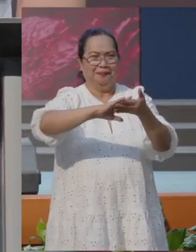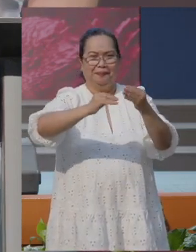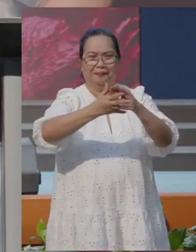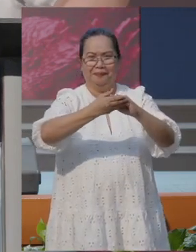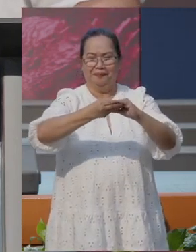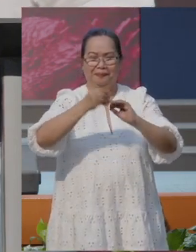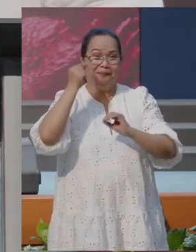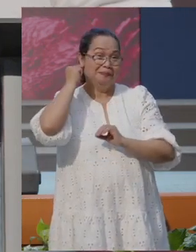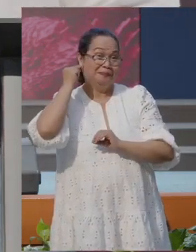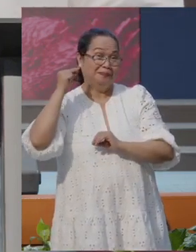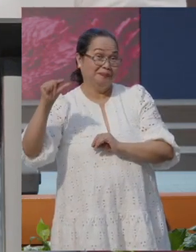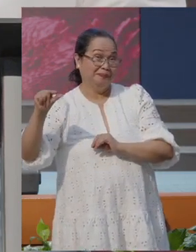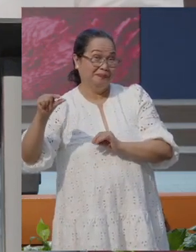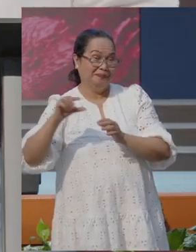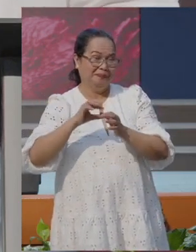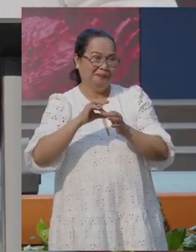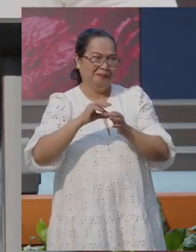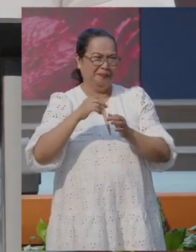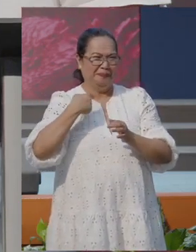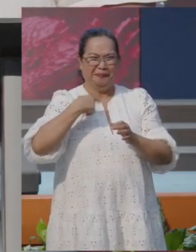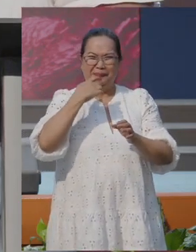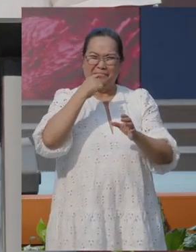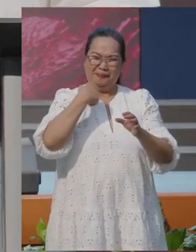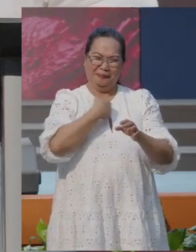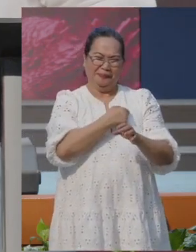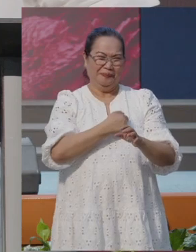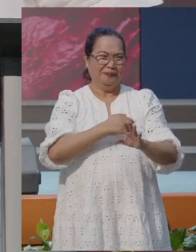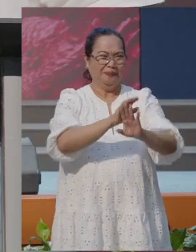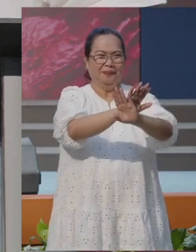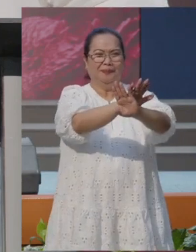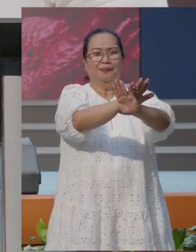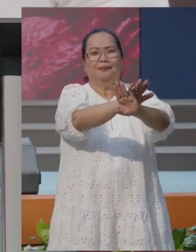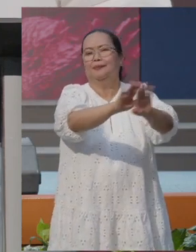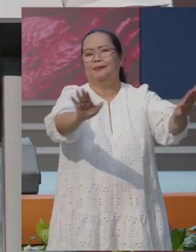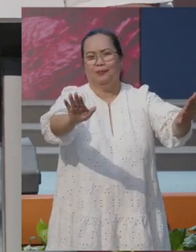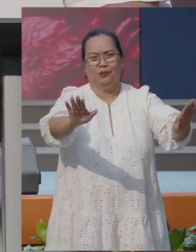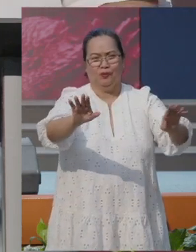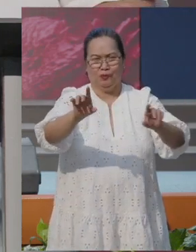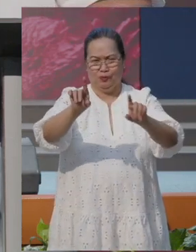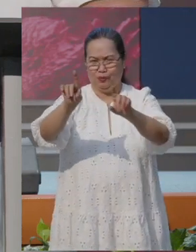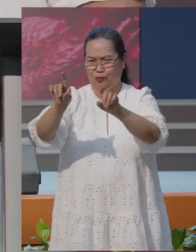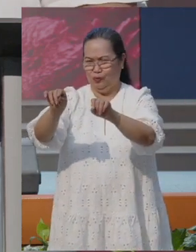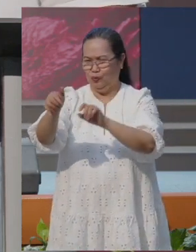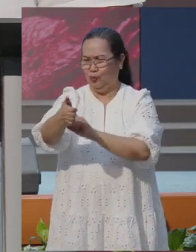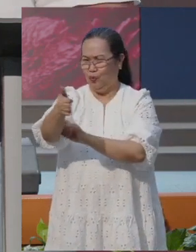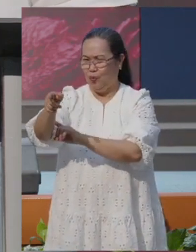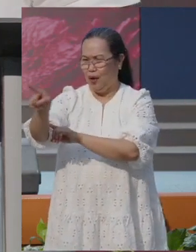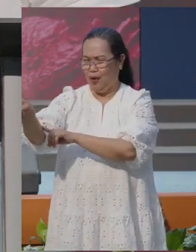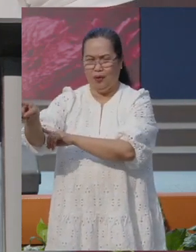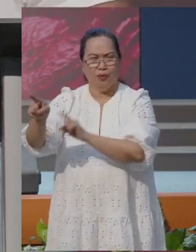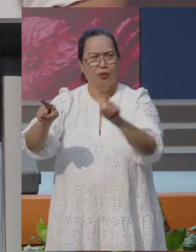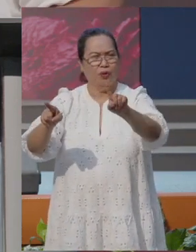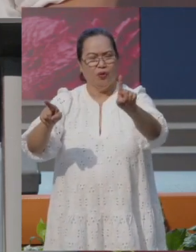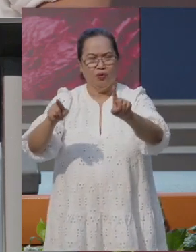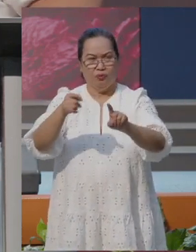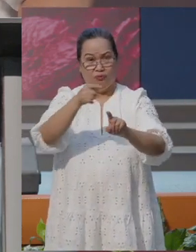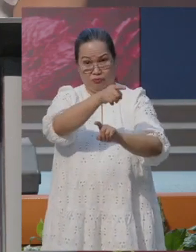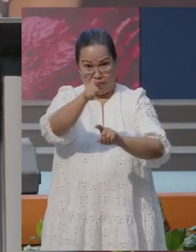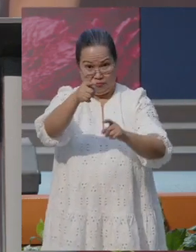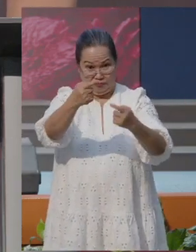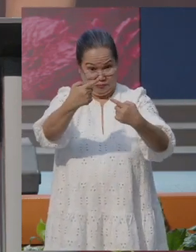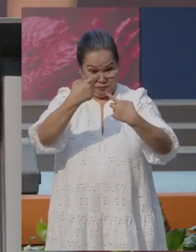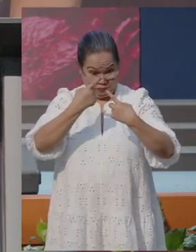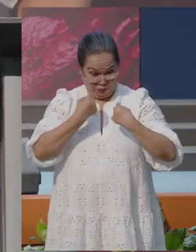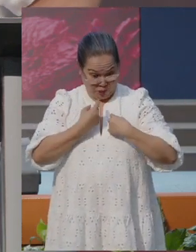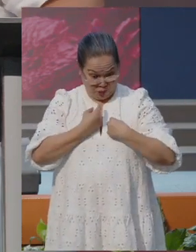din. Bawa si Confucius. Do not do to others what you do not want others to do to